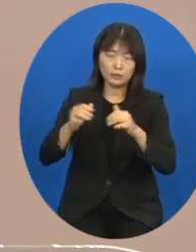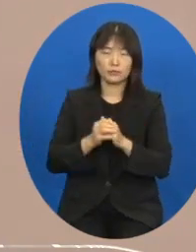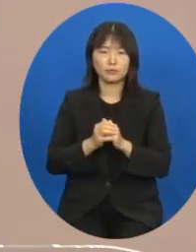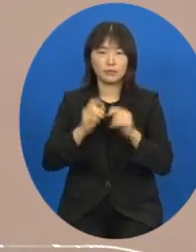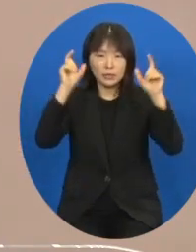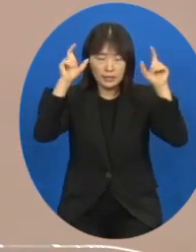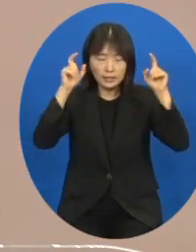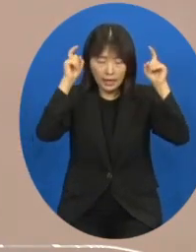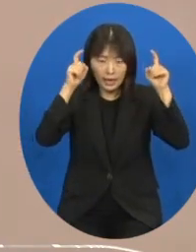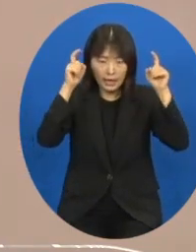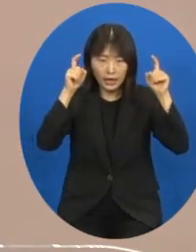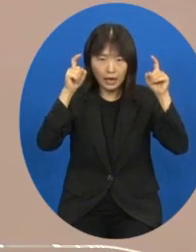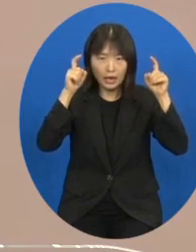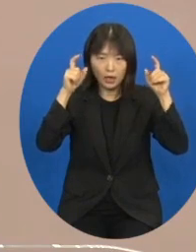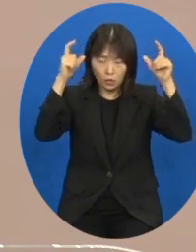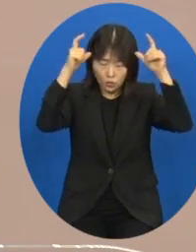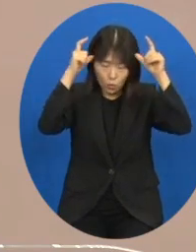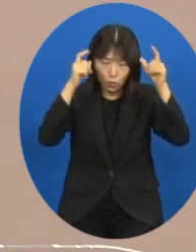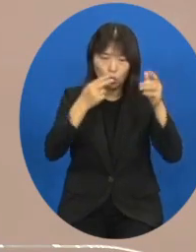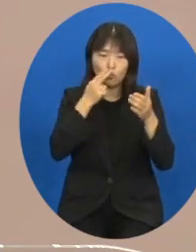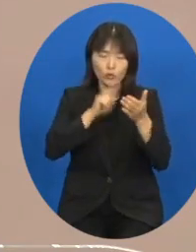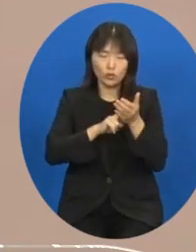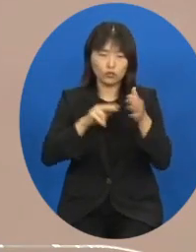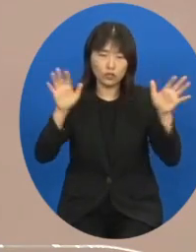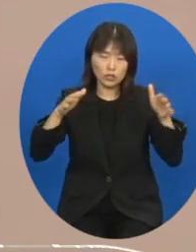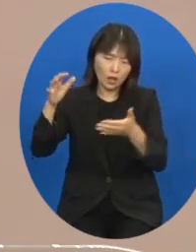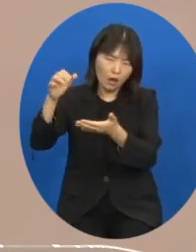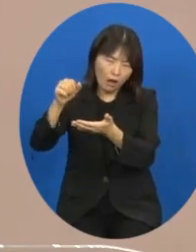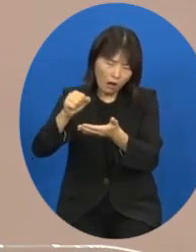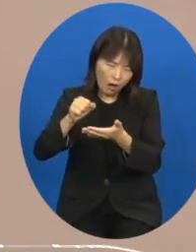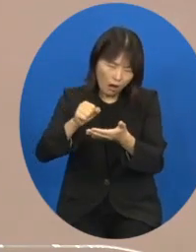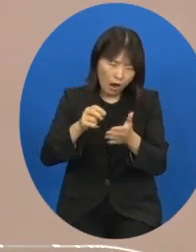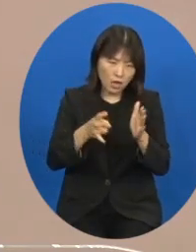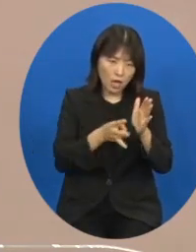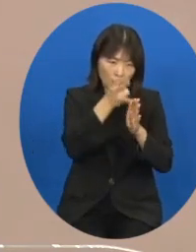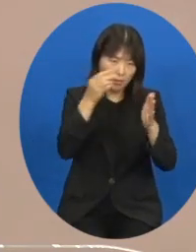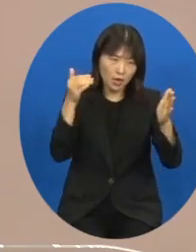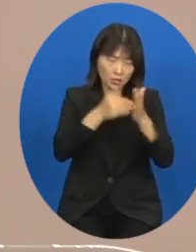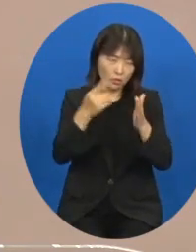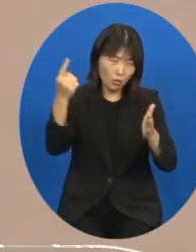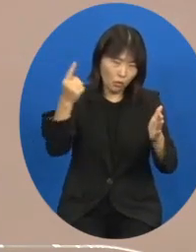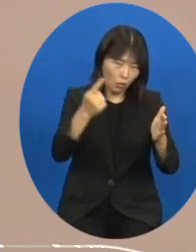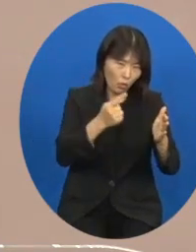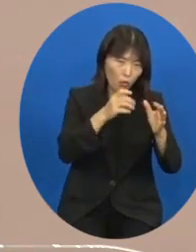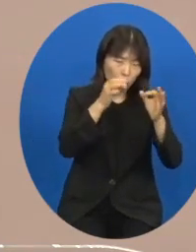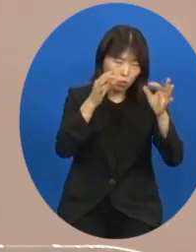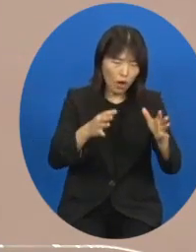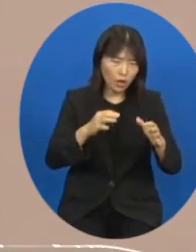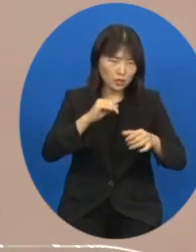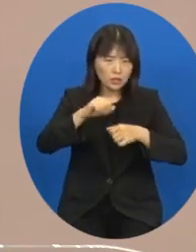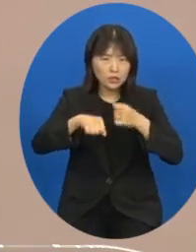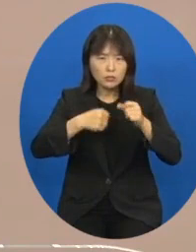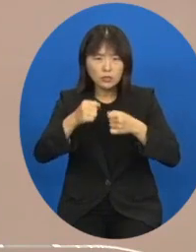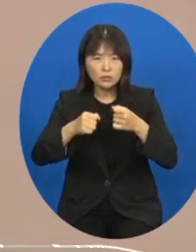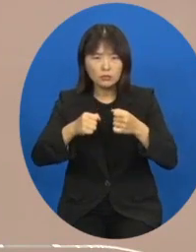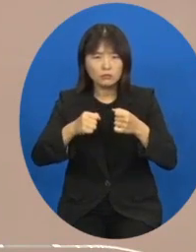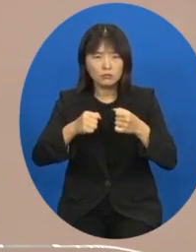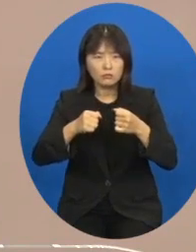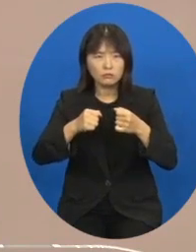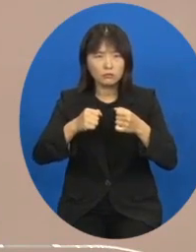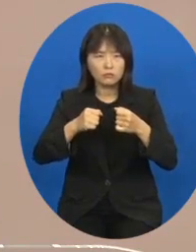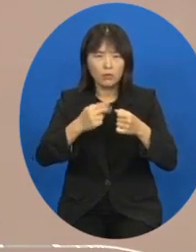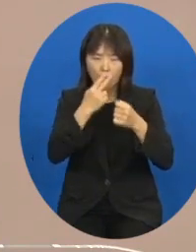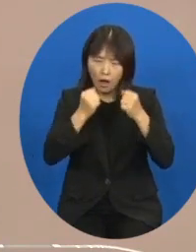소와 비둘기를 가지고 그 예루살렘까지 오는 동안에 그 짐승들이 온전하기가 보장이